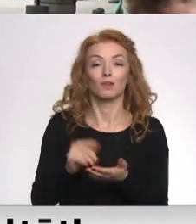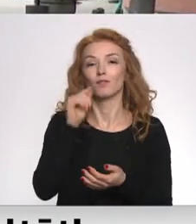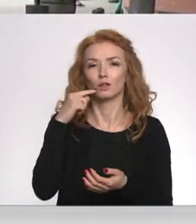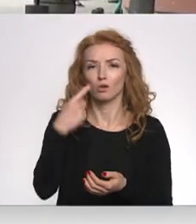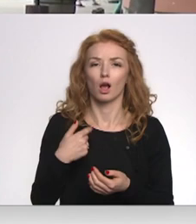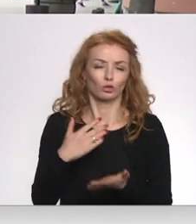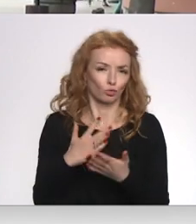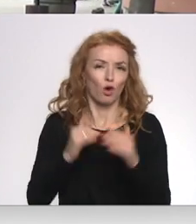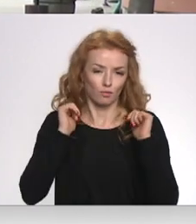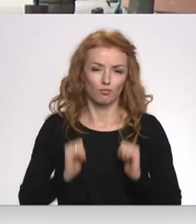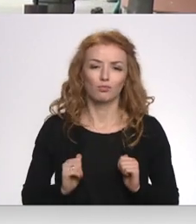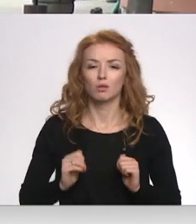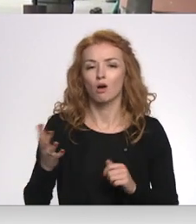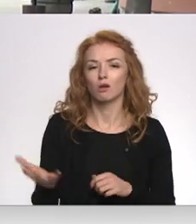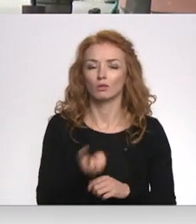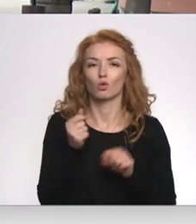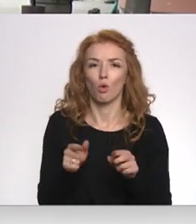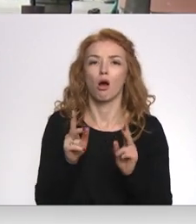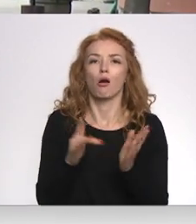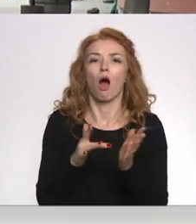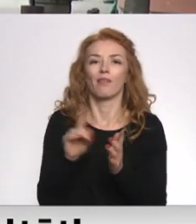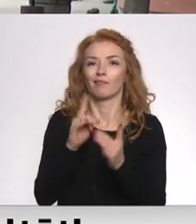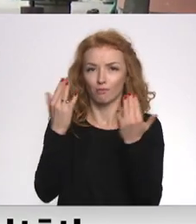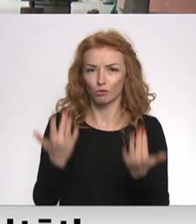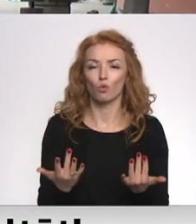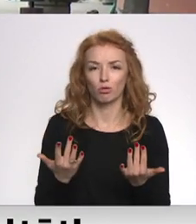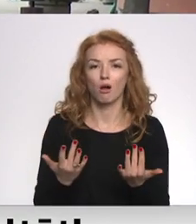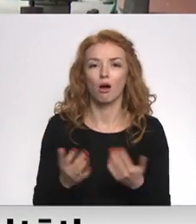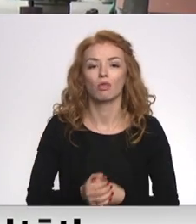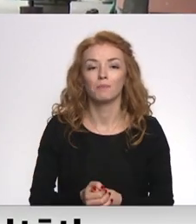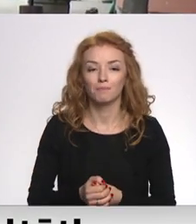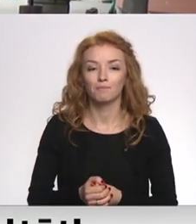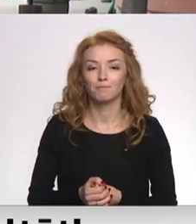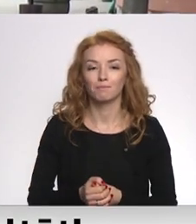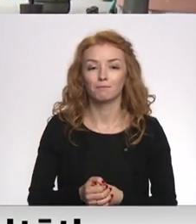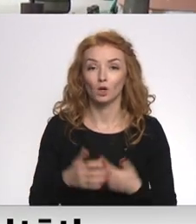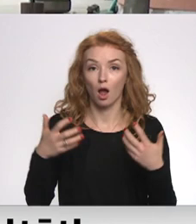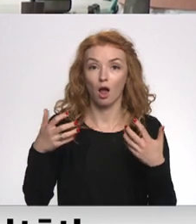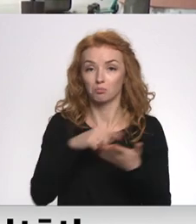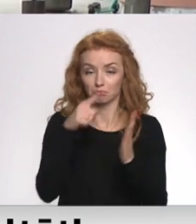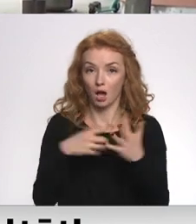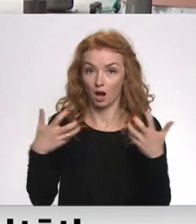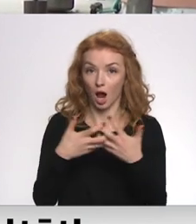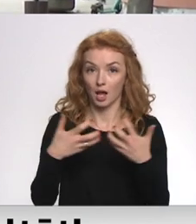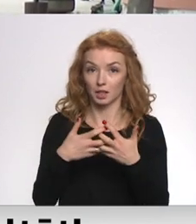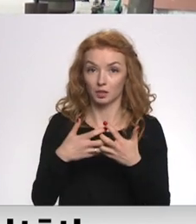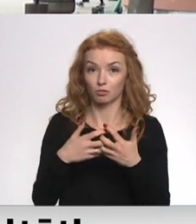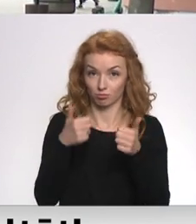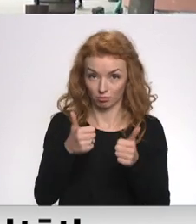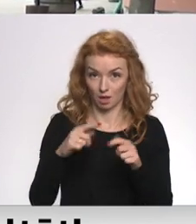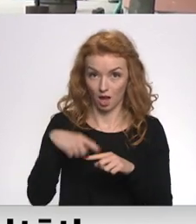apmierināts kā tagad visiem rezultātiem, kādi tagad mums ir. Kariņš par nākamo